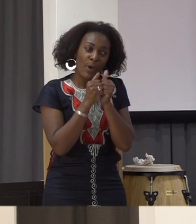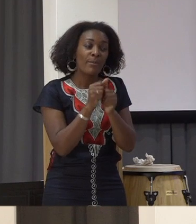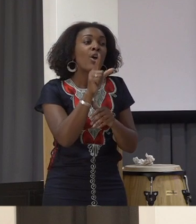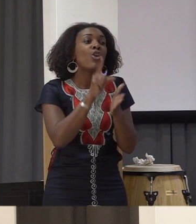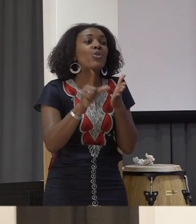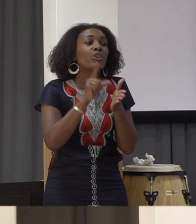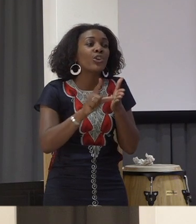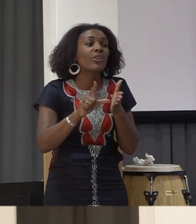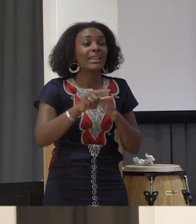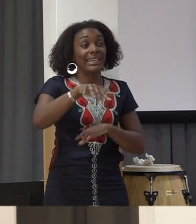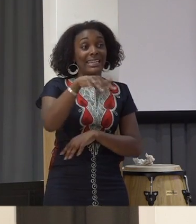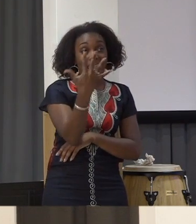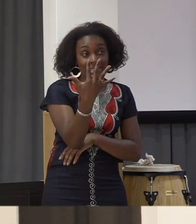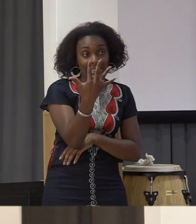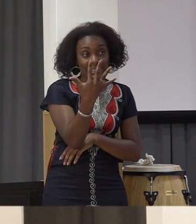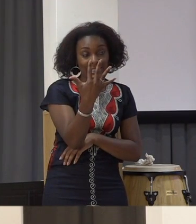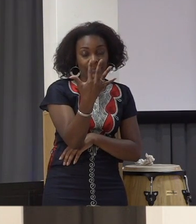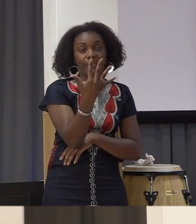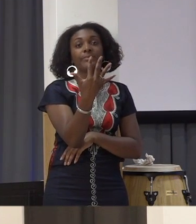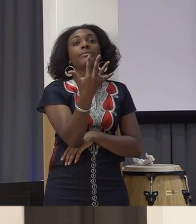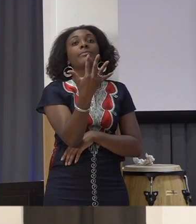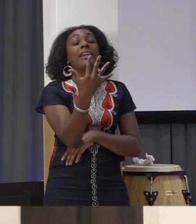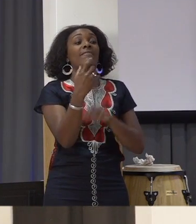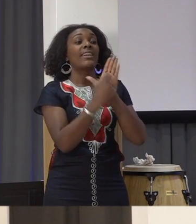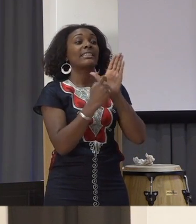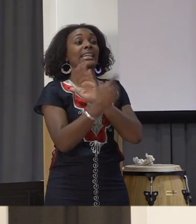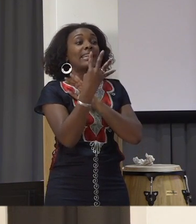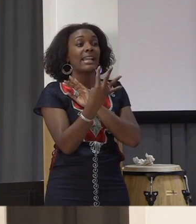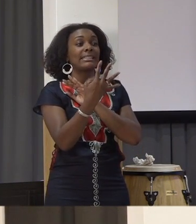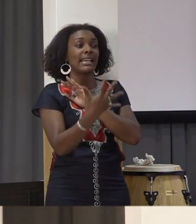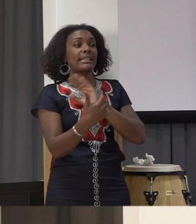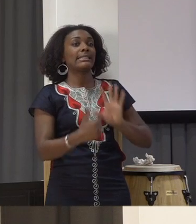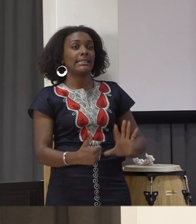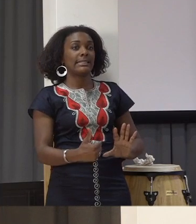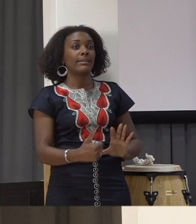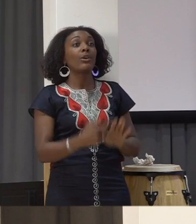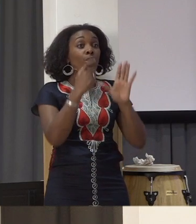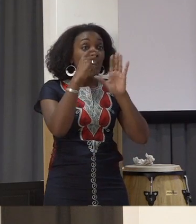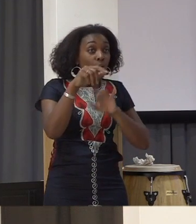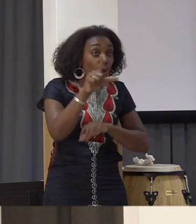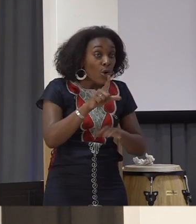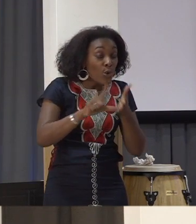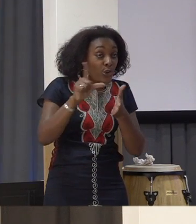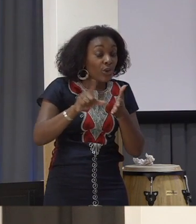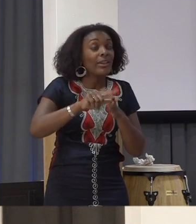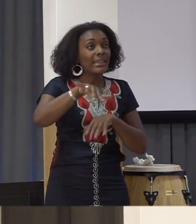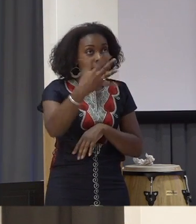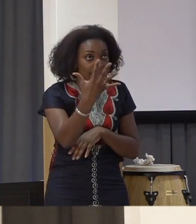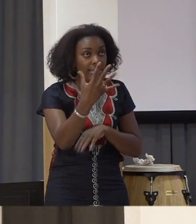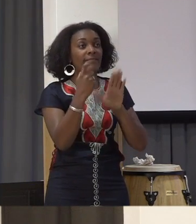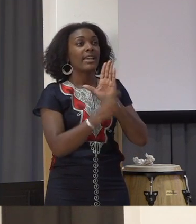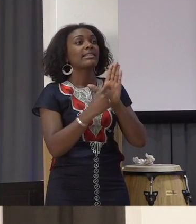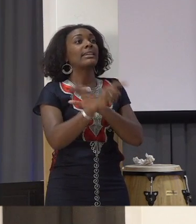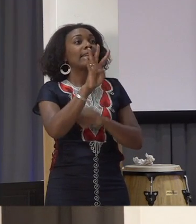chapitre 15. Nous lirons les versets 4, 5 et 6. Luc chapitre 15, versets 4 à 6, s'il vous plaît.